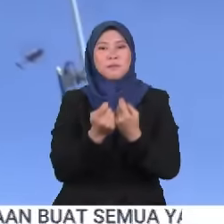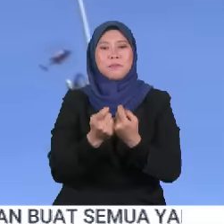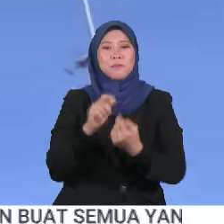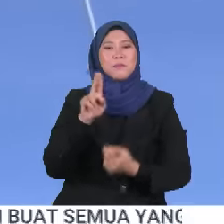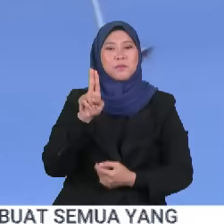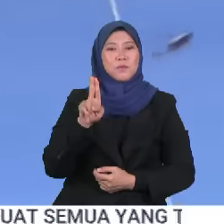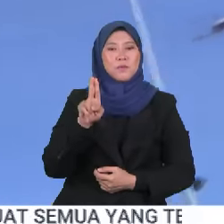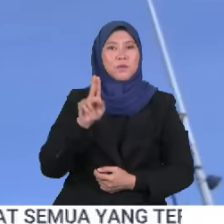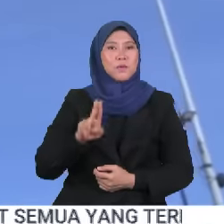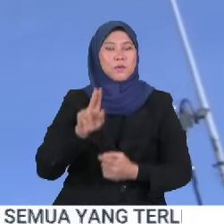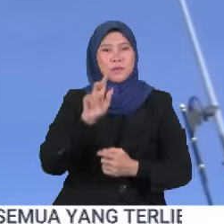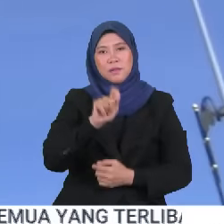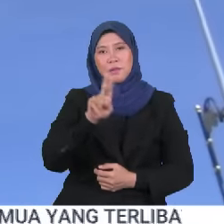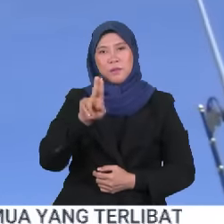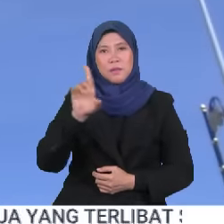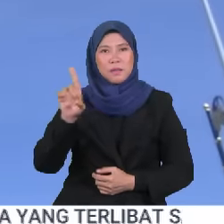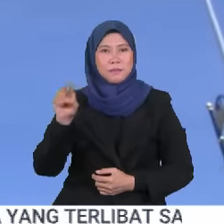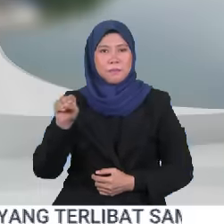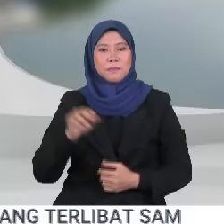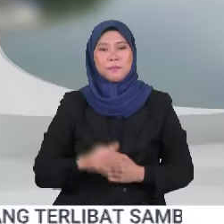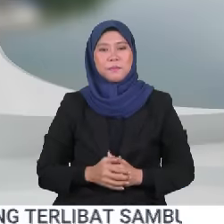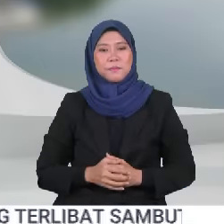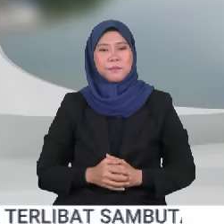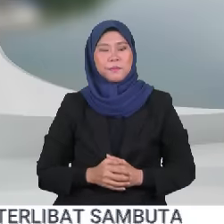udara polis di Raja Malaysia